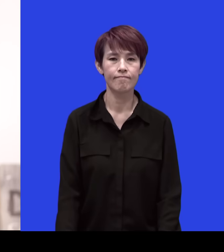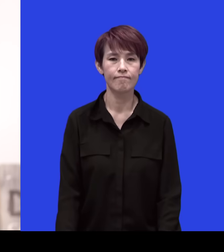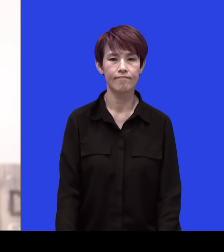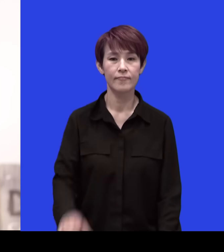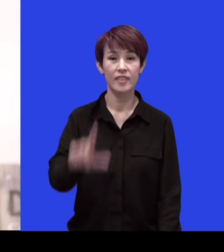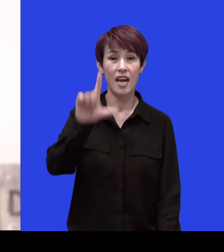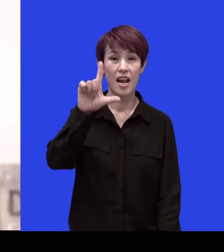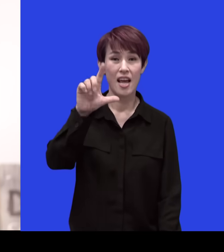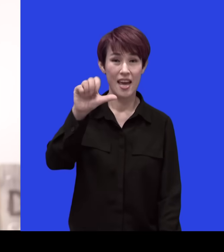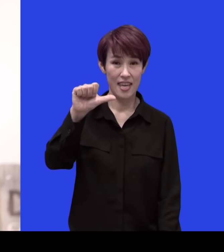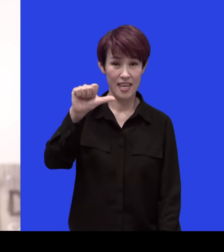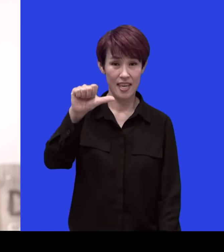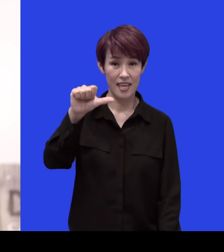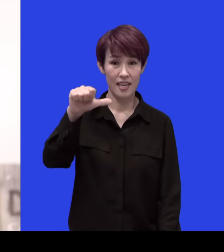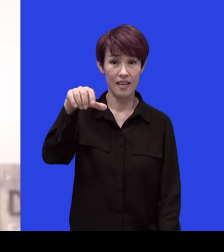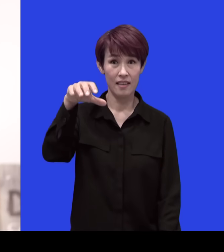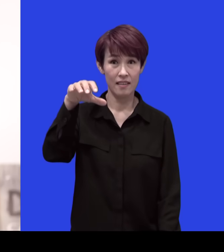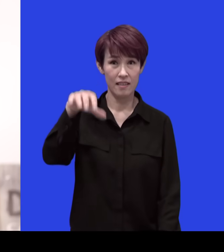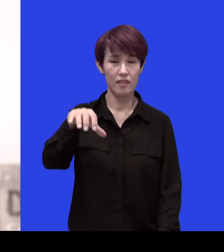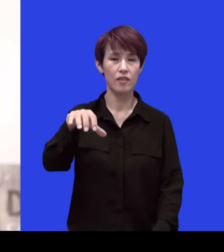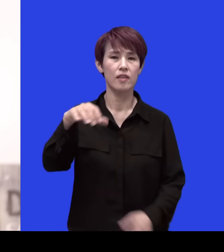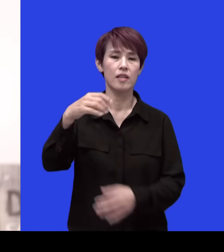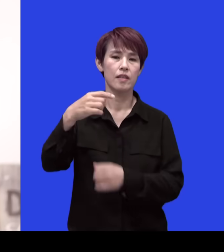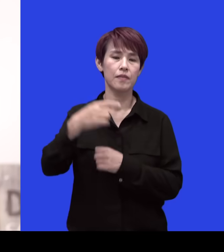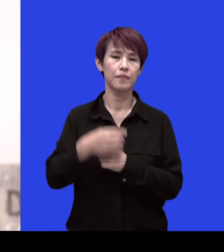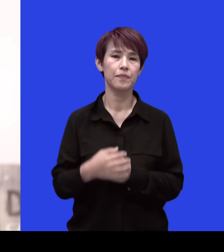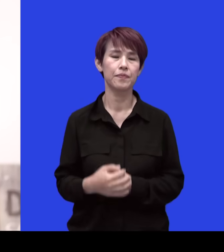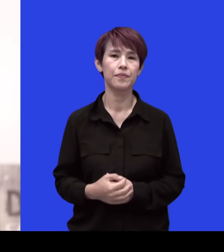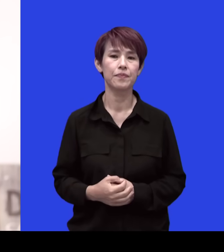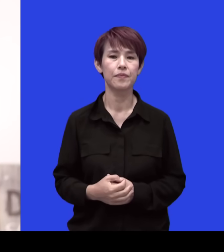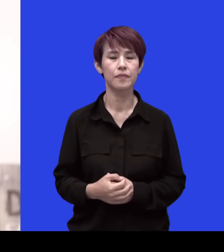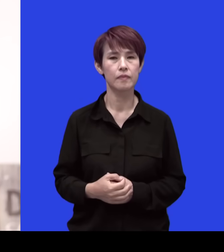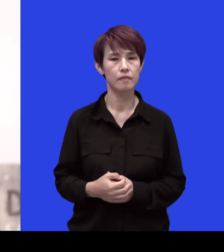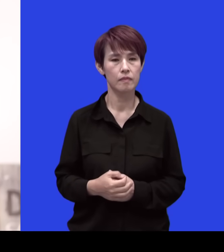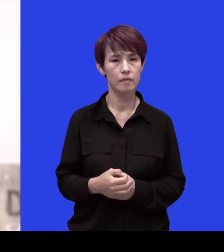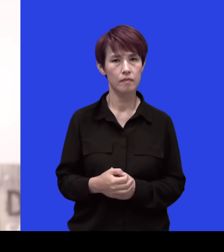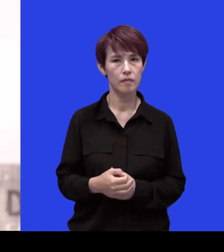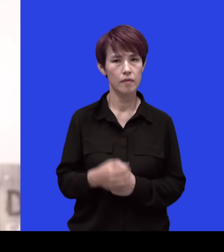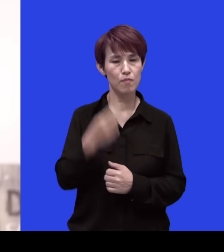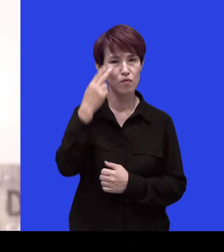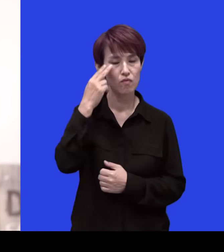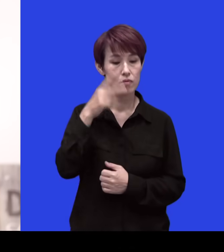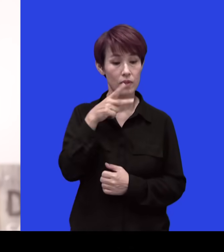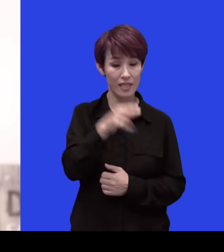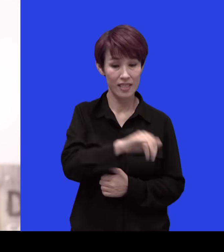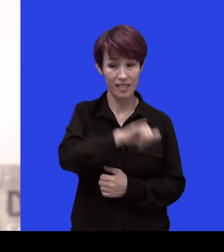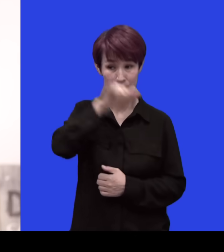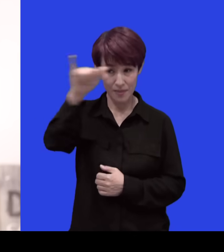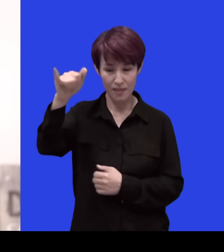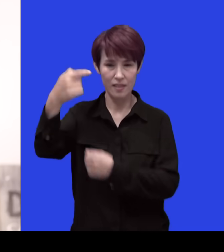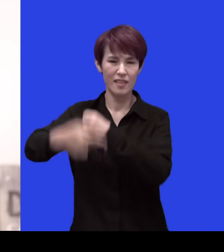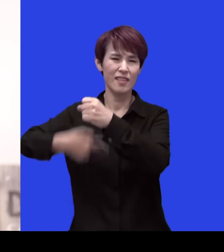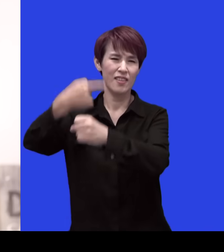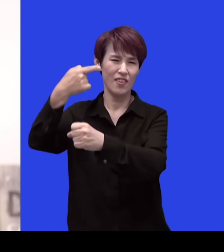LA로 오고 나서 1년이 됐어. 네네. 그러니까 이민 간 지 한 2년 됐던 예, 무렵에 예.